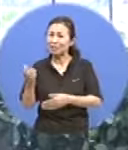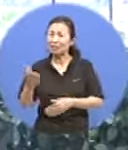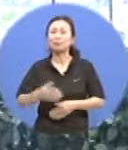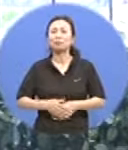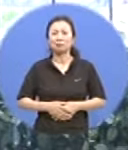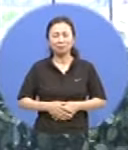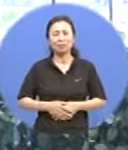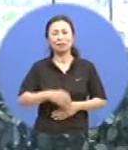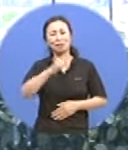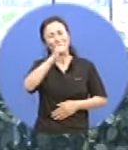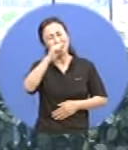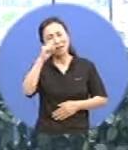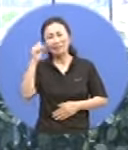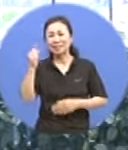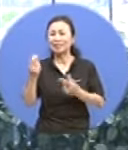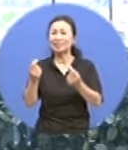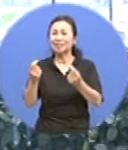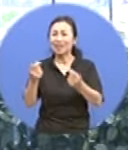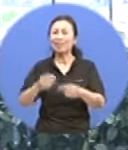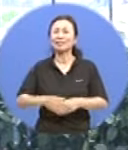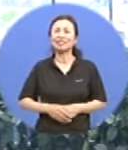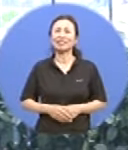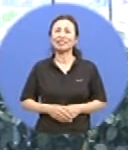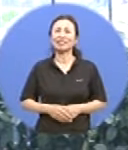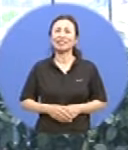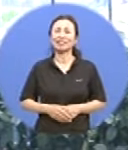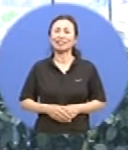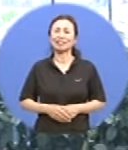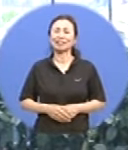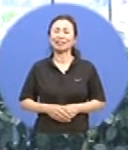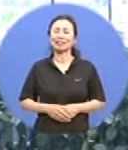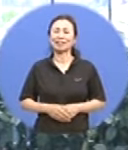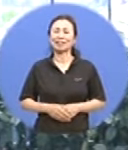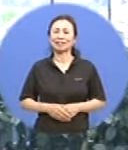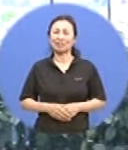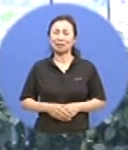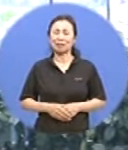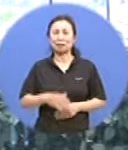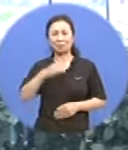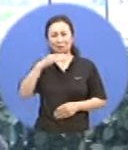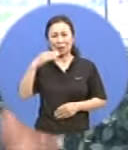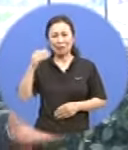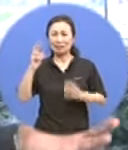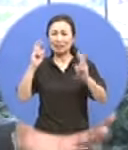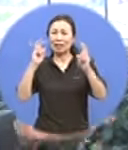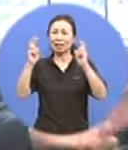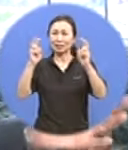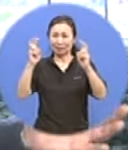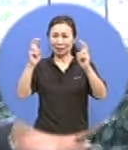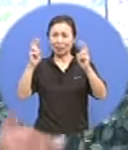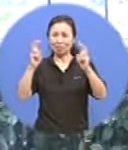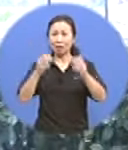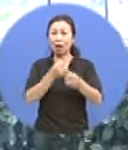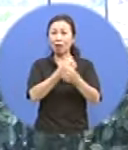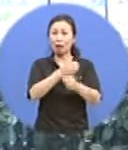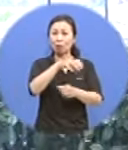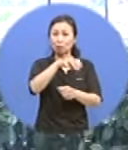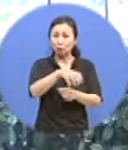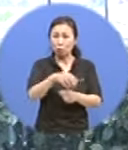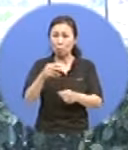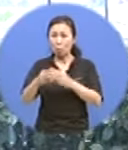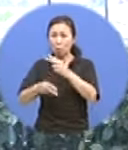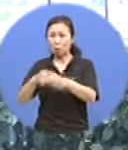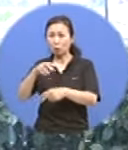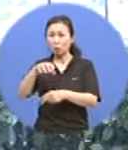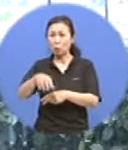い、 もうこんな立派な、会社、研究所工場をね持ってる和歌